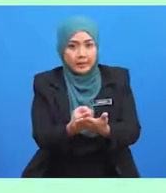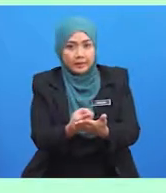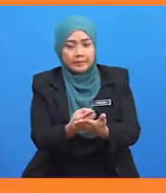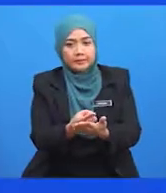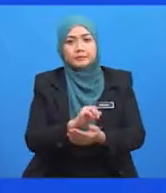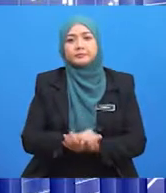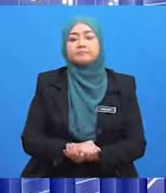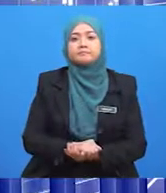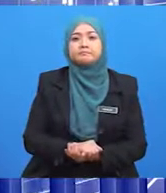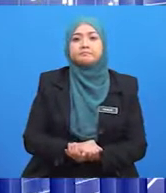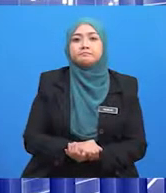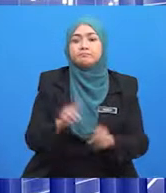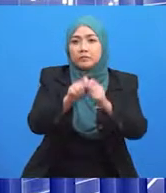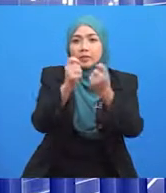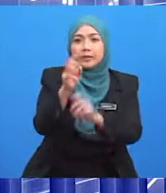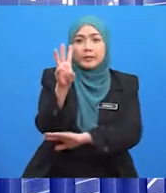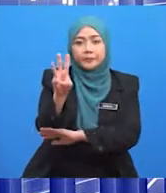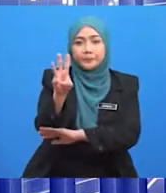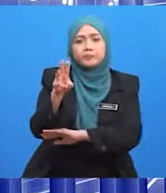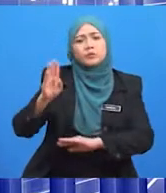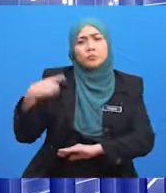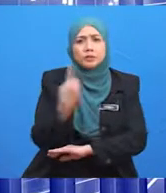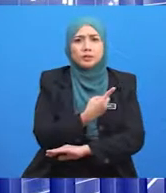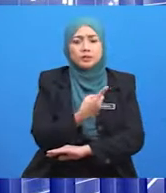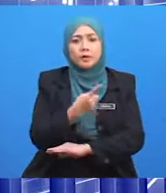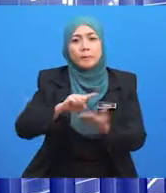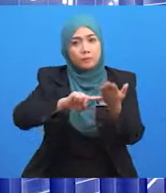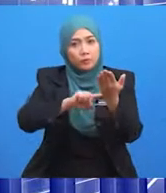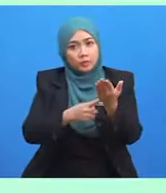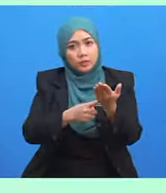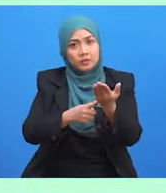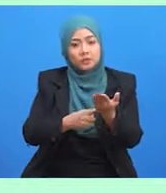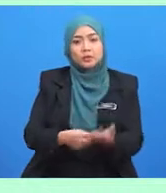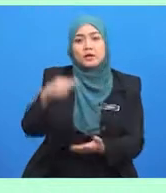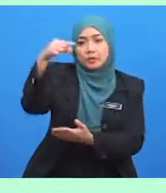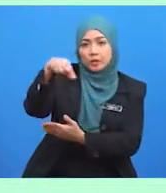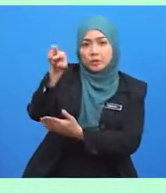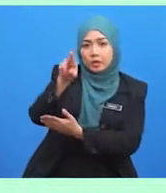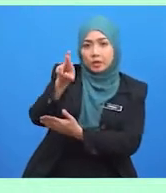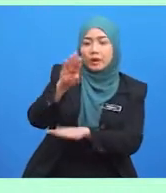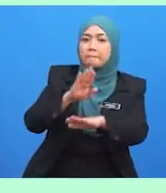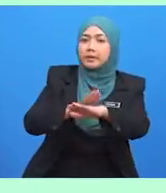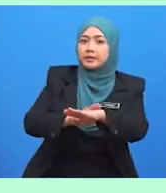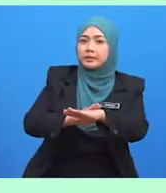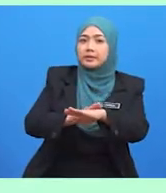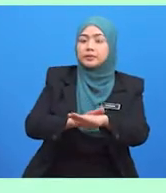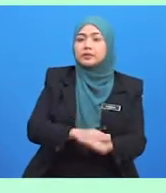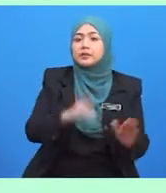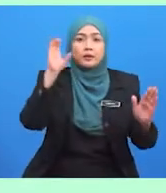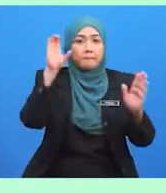bersedia. Sebelum kita mula, anda dikehendaki mengimbas kod QR pada paparan untuk mendaftar kehadiran